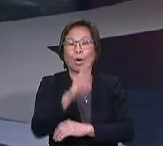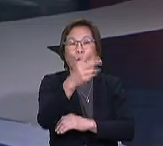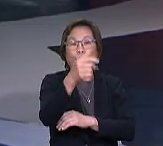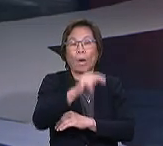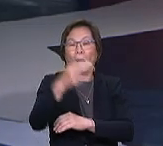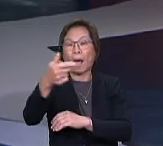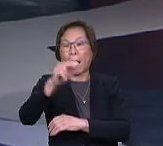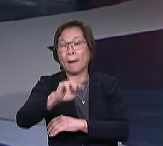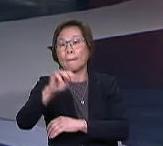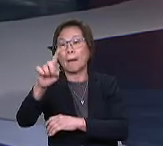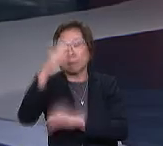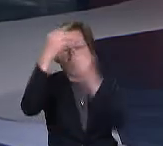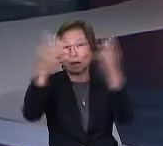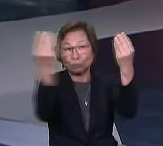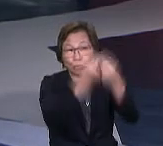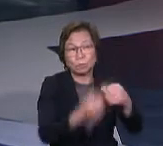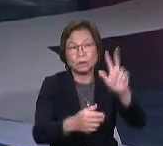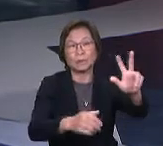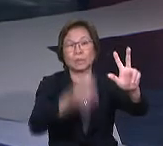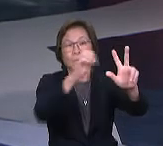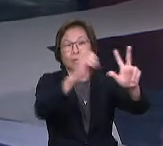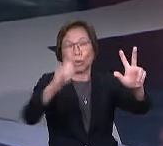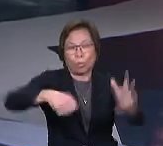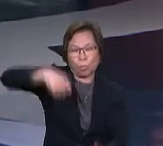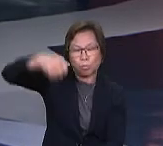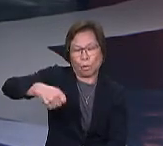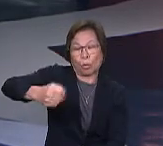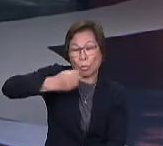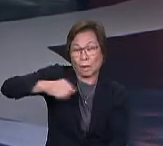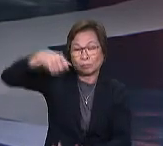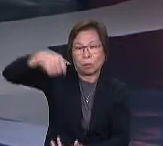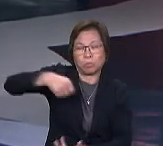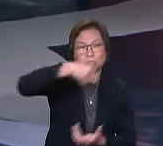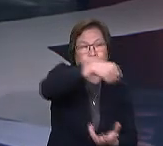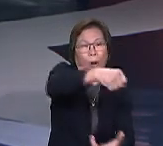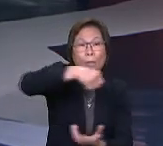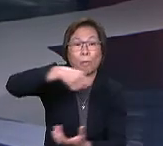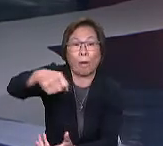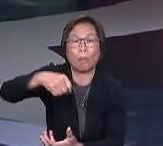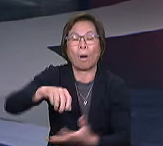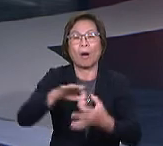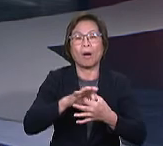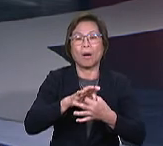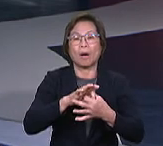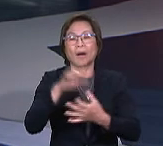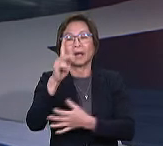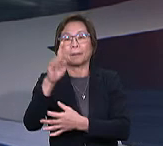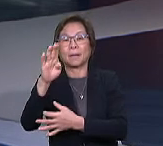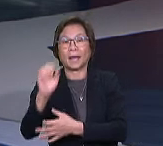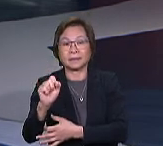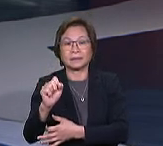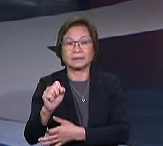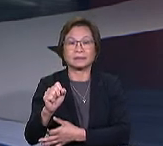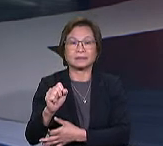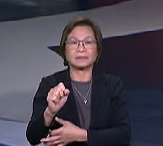Faisal Wan Ahmad Kamal memaklumkan sejumlah 300 bakul makanan bakal diagnosi kerjasama Kementerian belia dan sukan